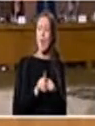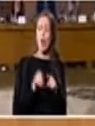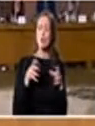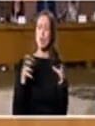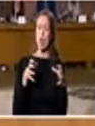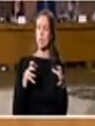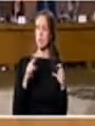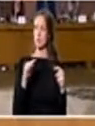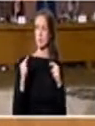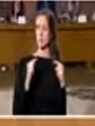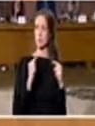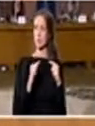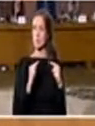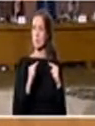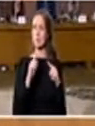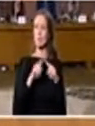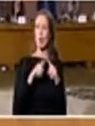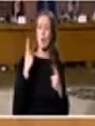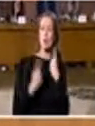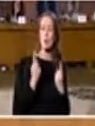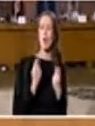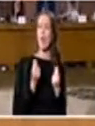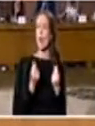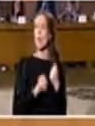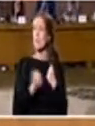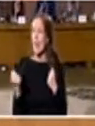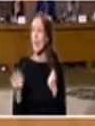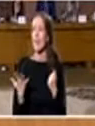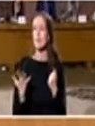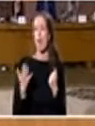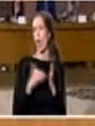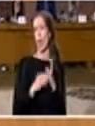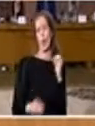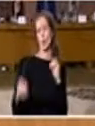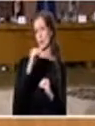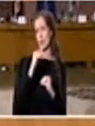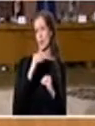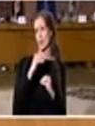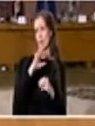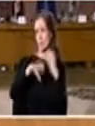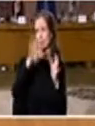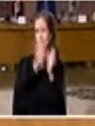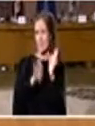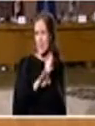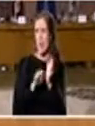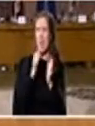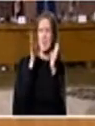tenzije nastale između ostalog i u uslovima ekonomske krize pogoduju širenju netolerancije i retorike